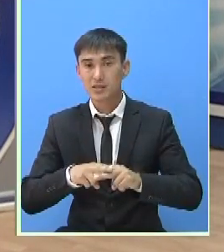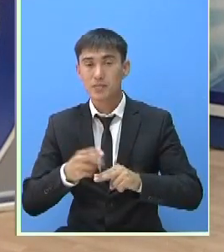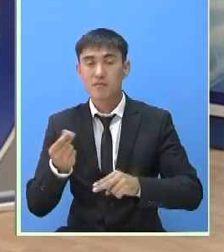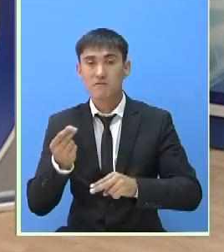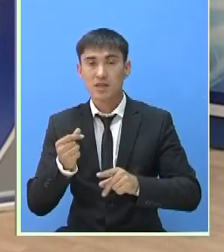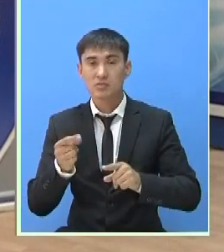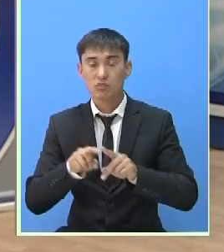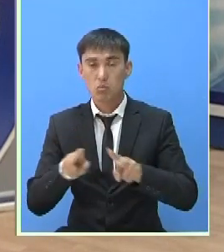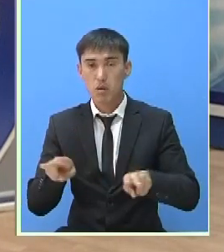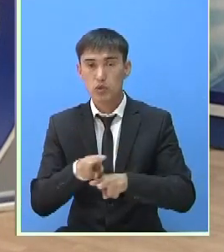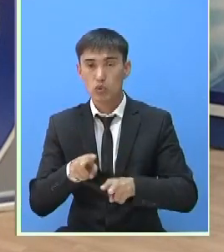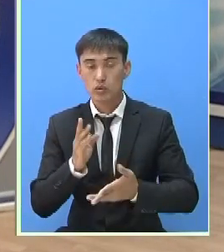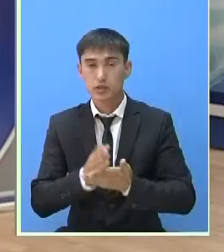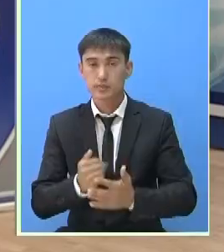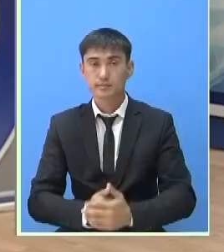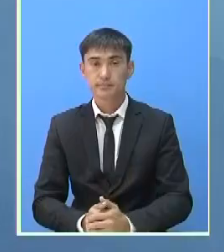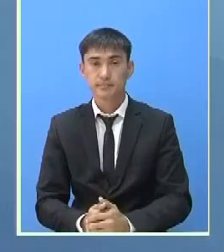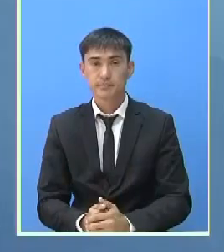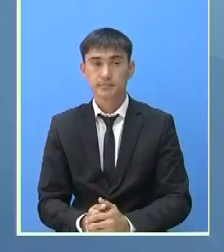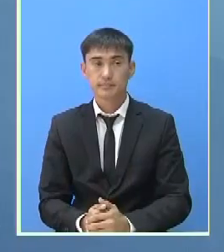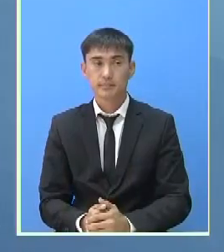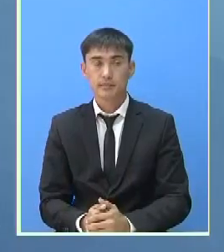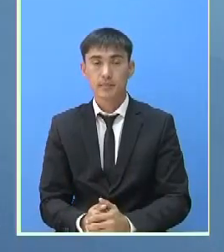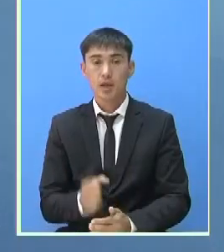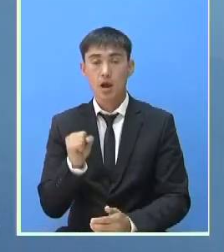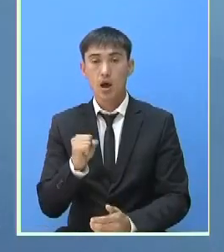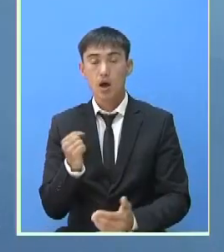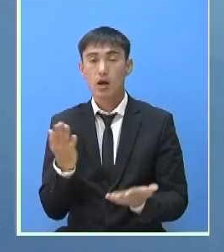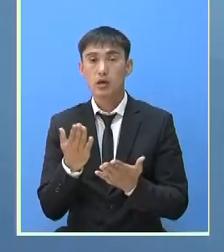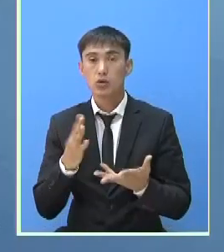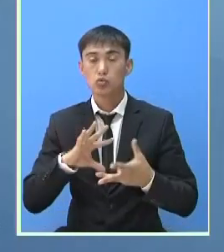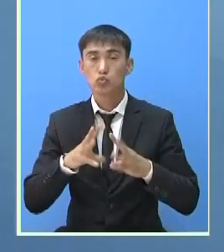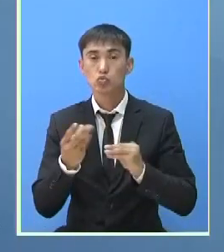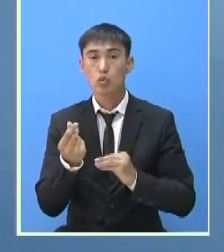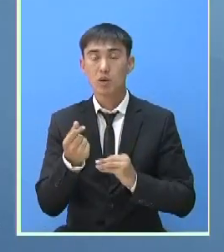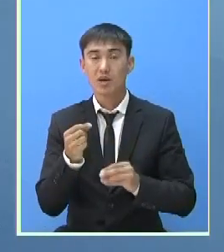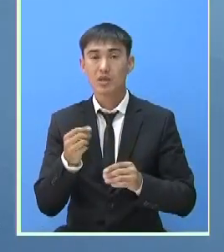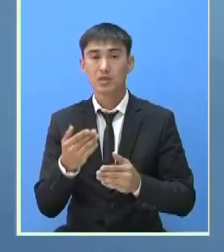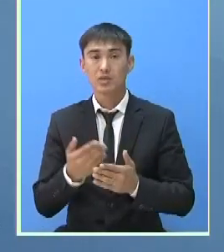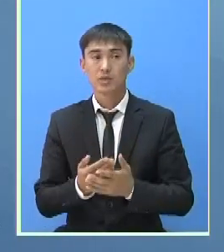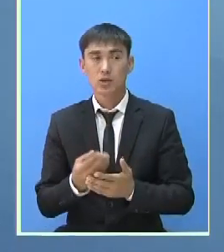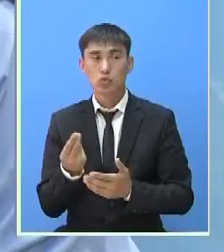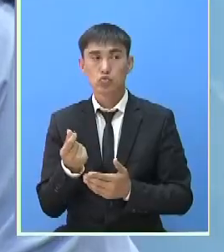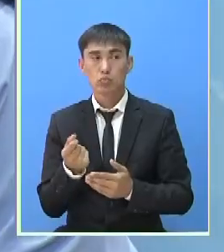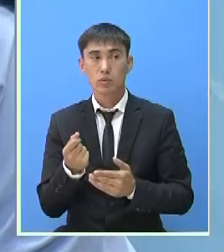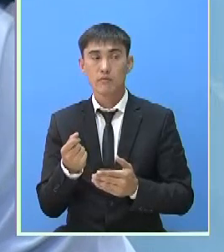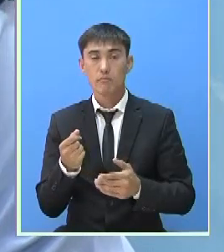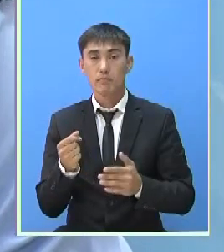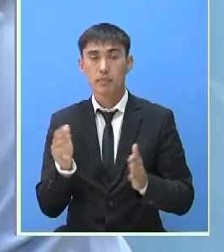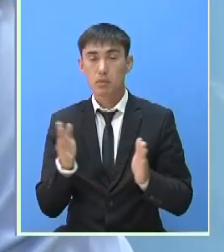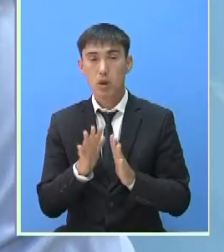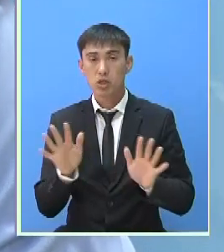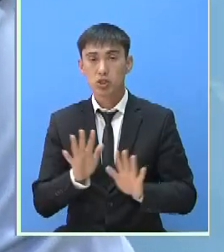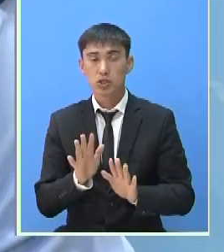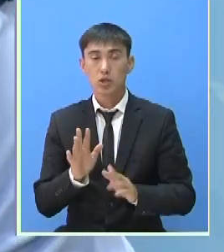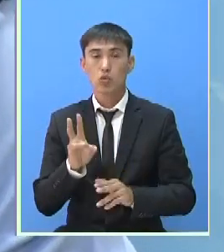финансовым мониторинговым агентствами. Скажите, а о каких суммах вообще идет речь? Суммы валируются, они большие,